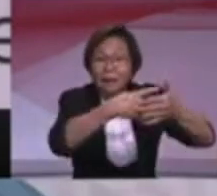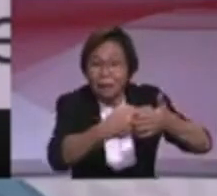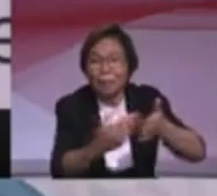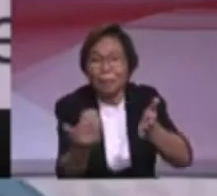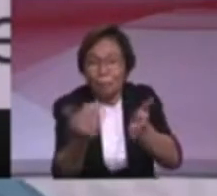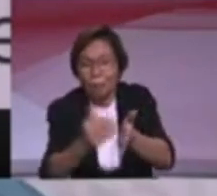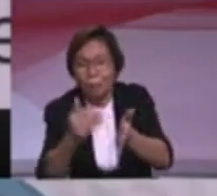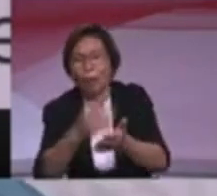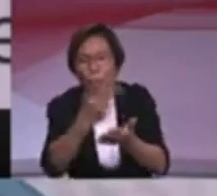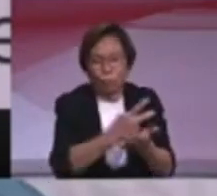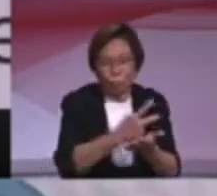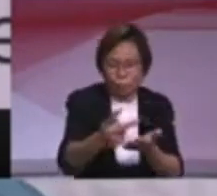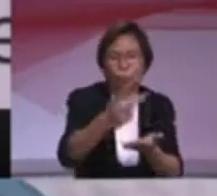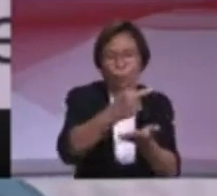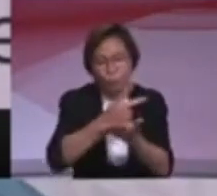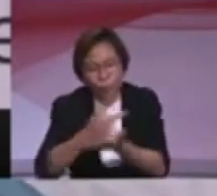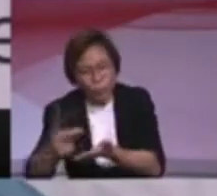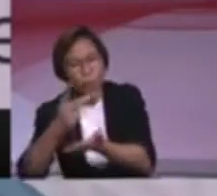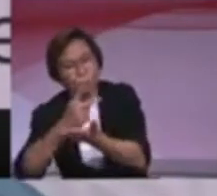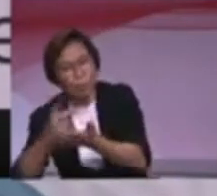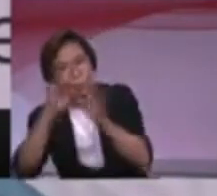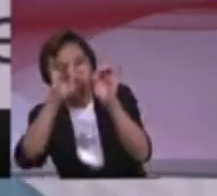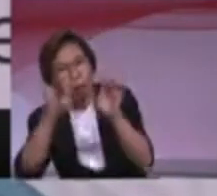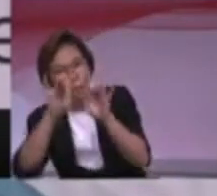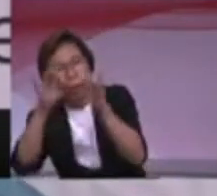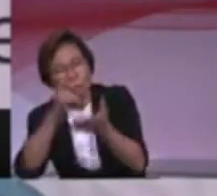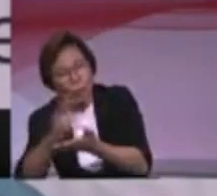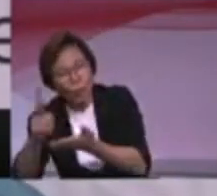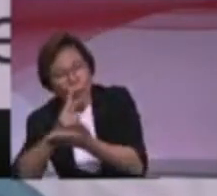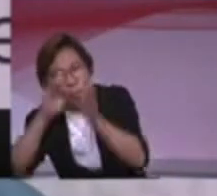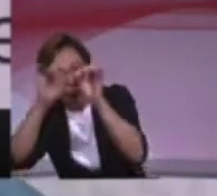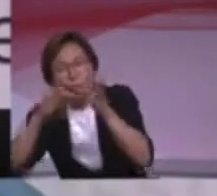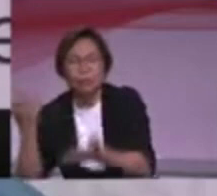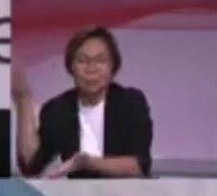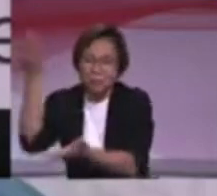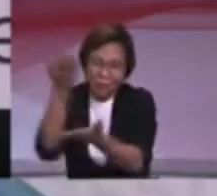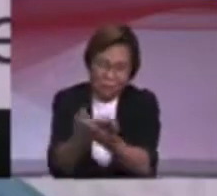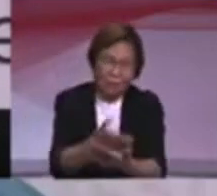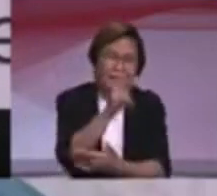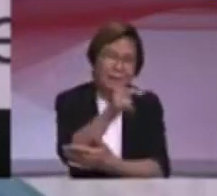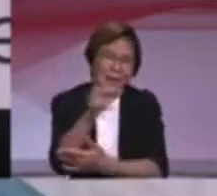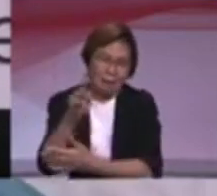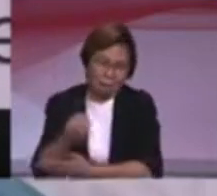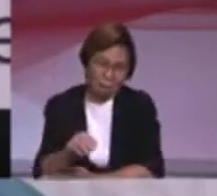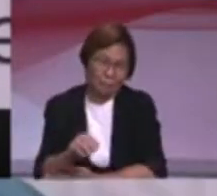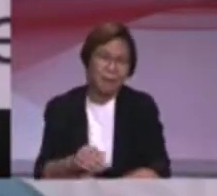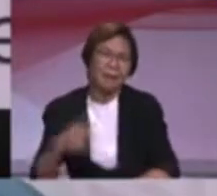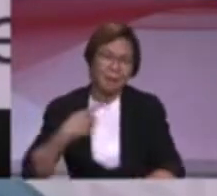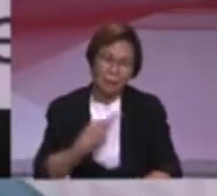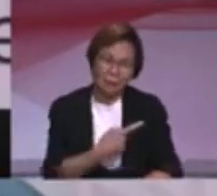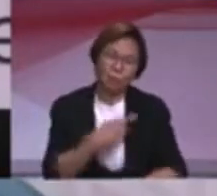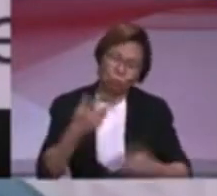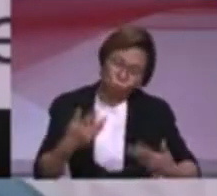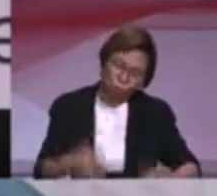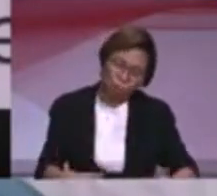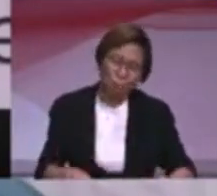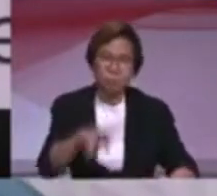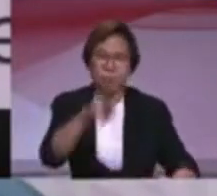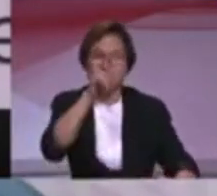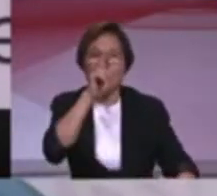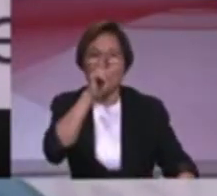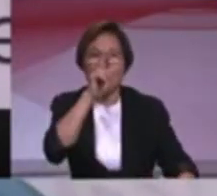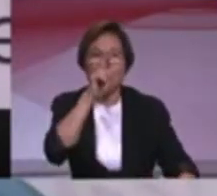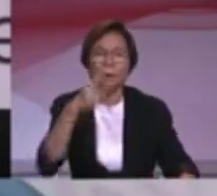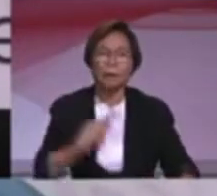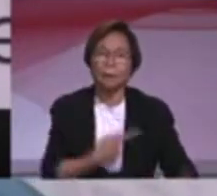berkala, iaitu 2 minggu kita akan jalankan ujian. Ini cadangan daripada Kementerian Kesihatan. Kita juga telah memperketatkan dari